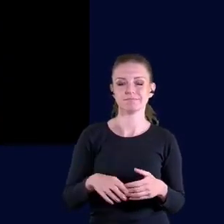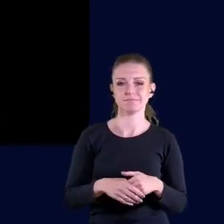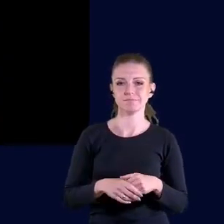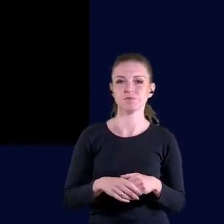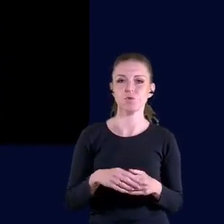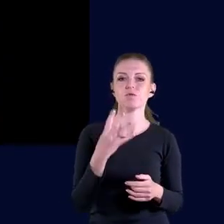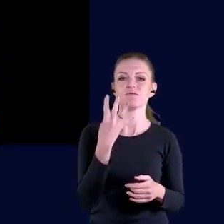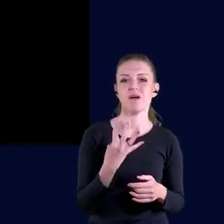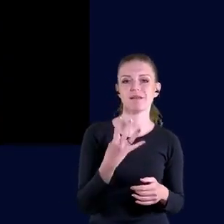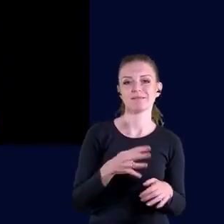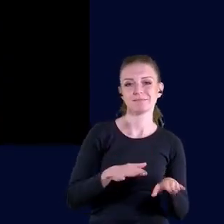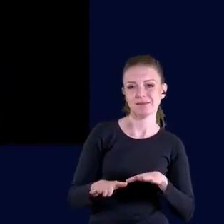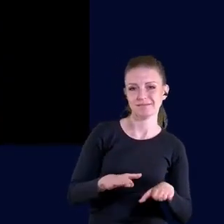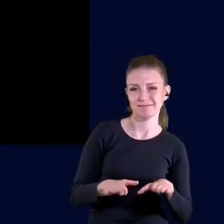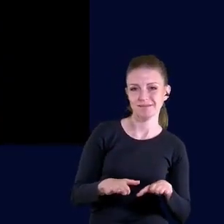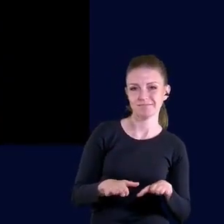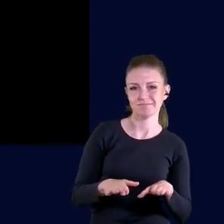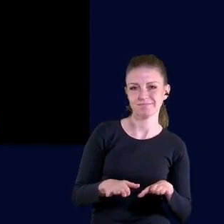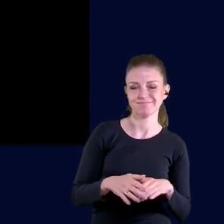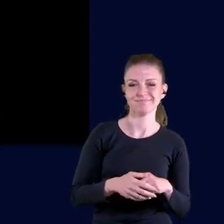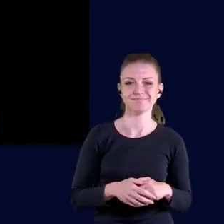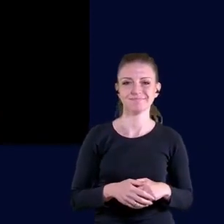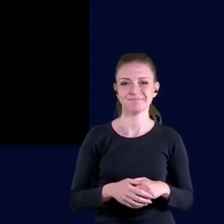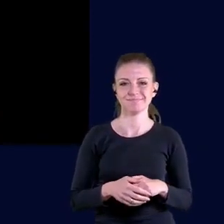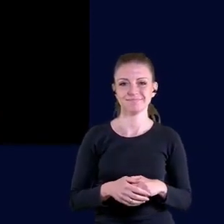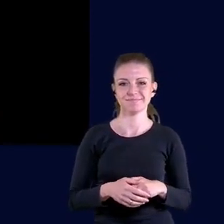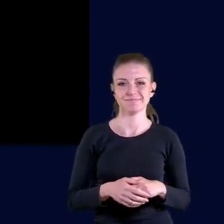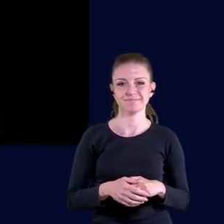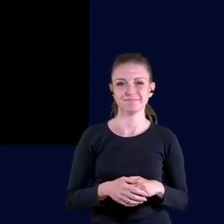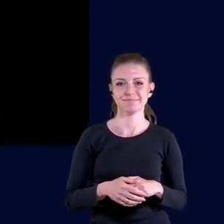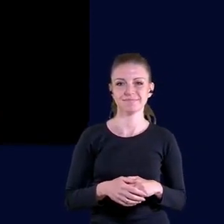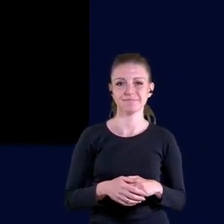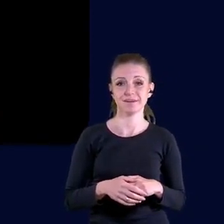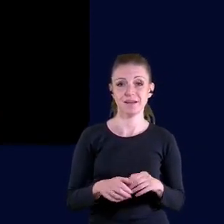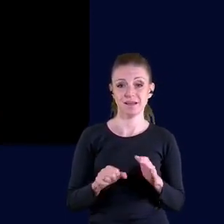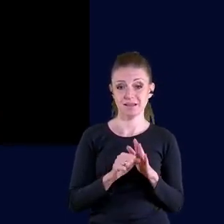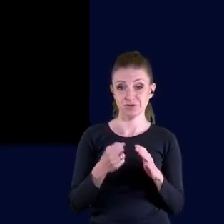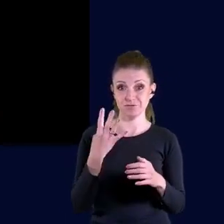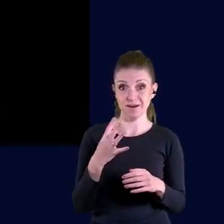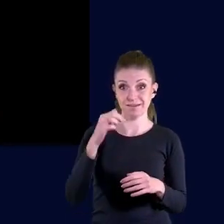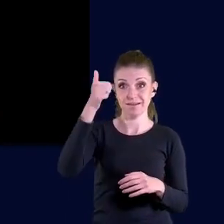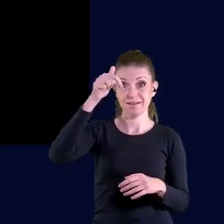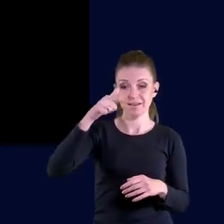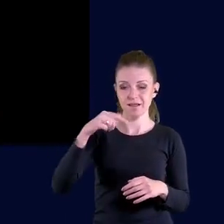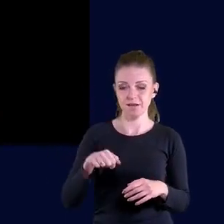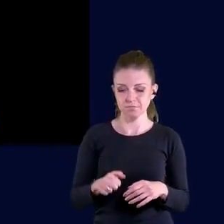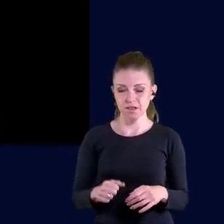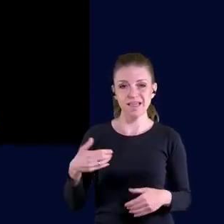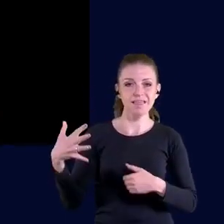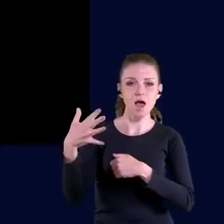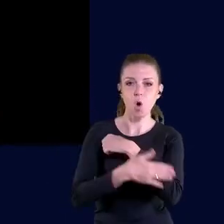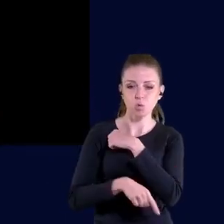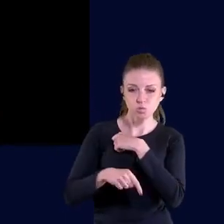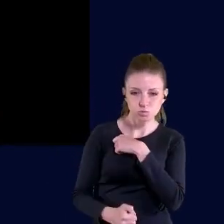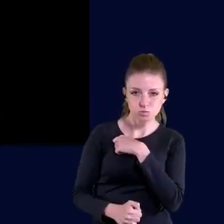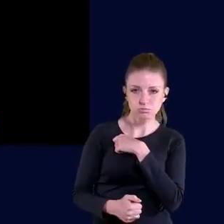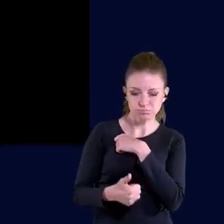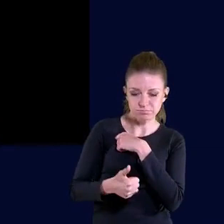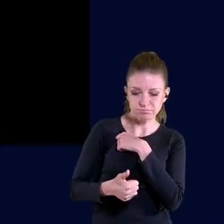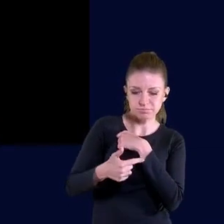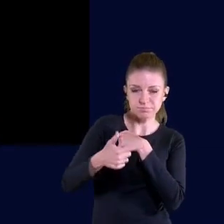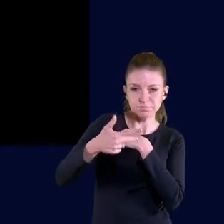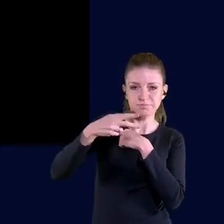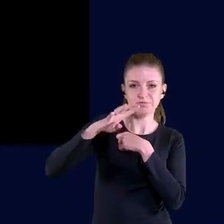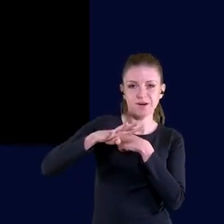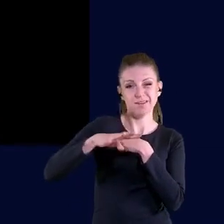czwarte miejsce ale od końca w tym że badaniu to były 32 kraje Unii Europejskiej była